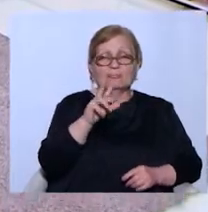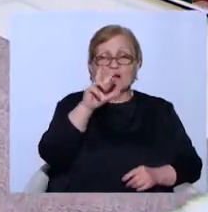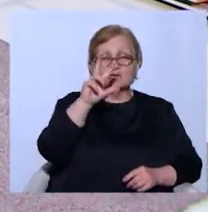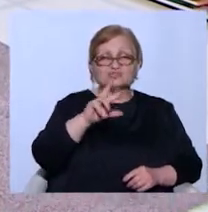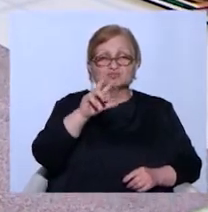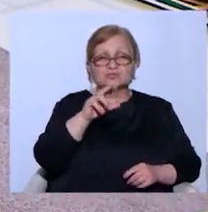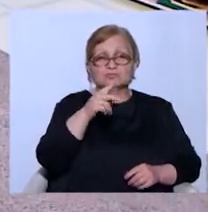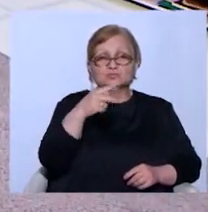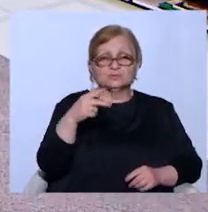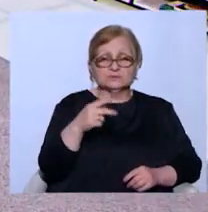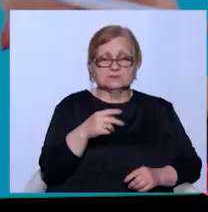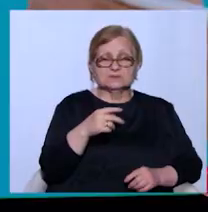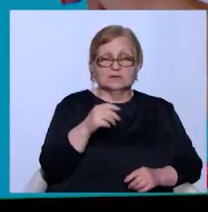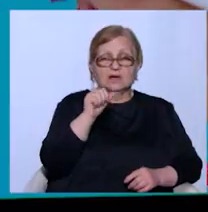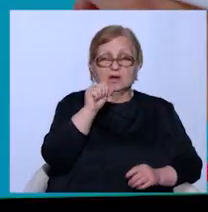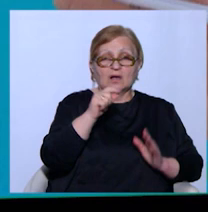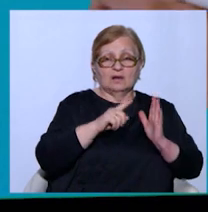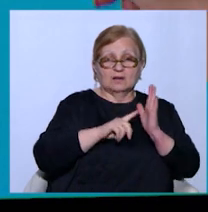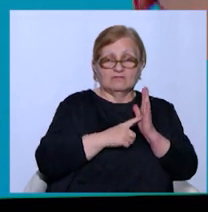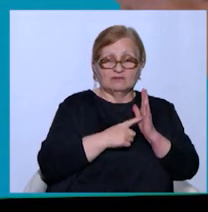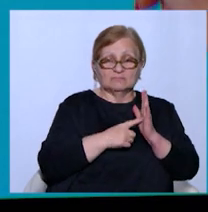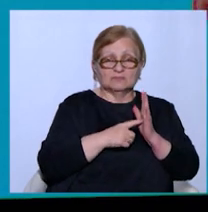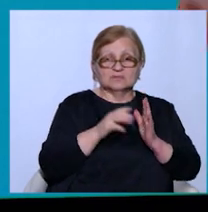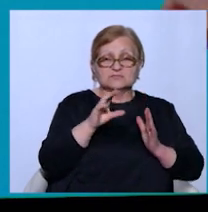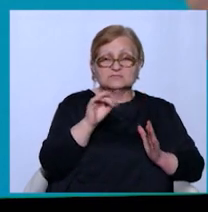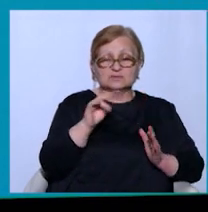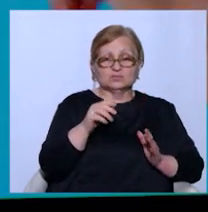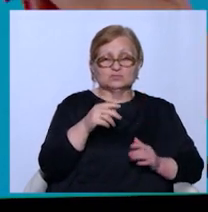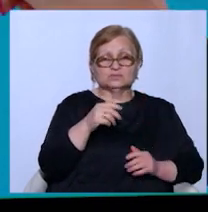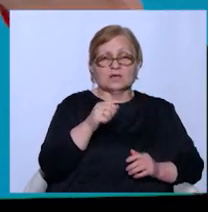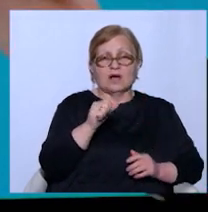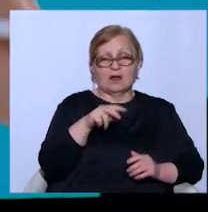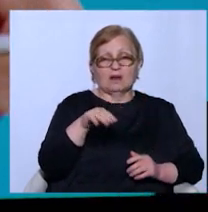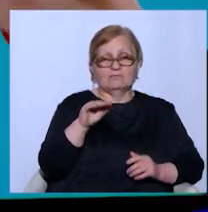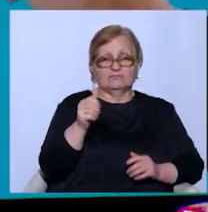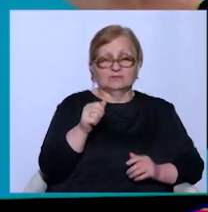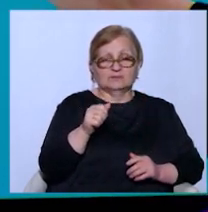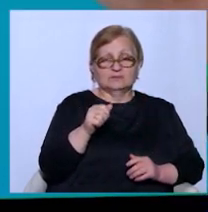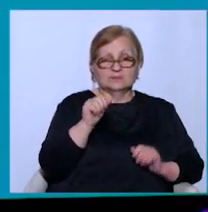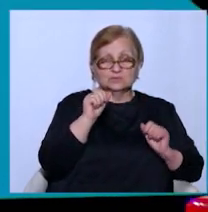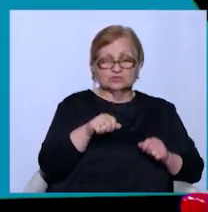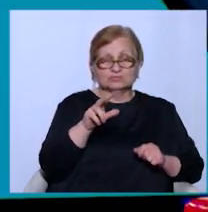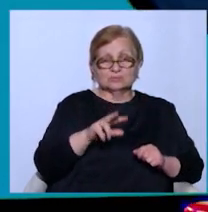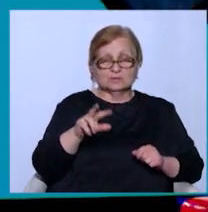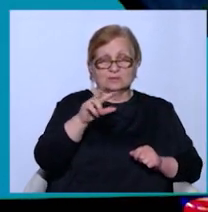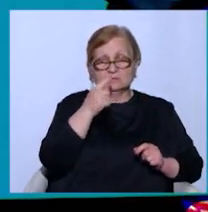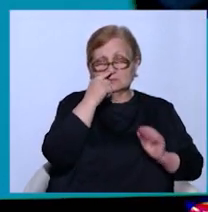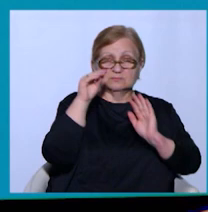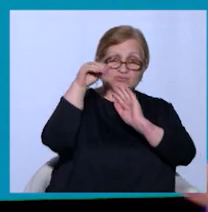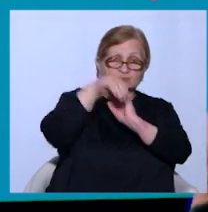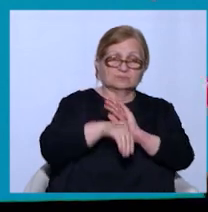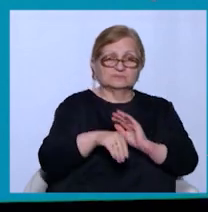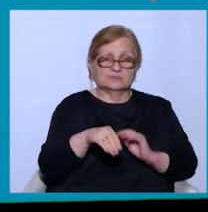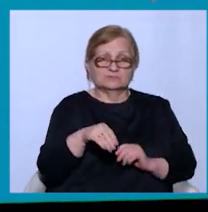სუდრის? a გავამრავლოთ sinus alpha-ს. შესაბამისად შეგვიძლია h-ში შევიტანოთ ისა h-ის მნიშვნელობა